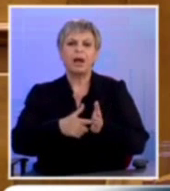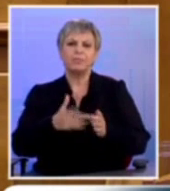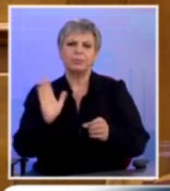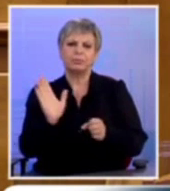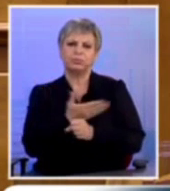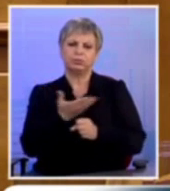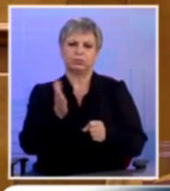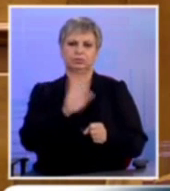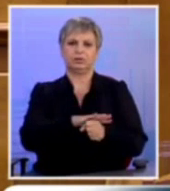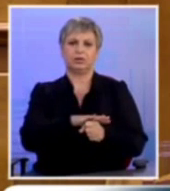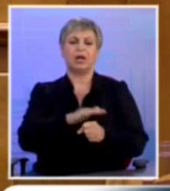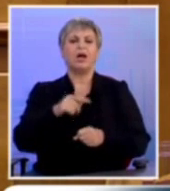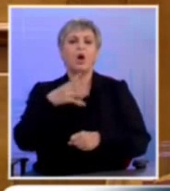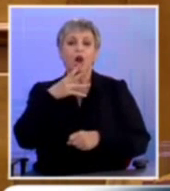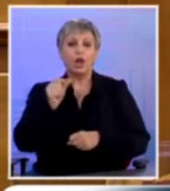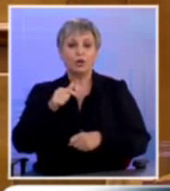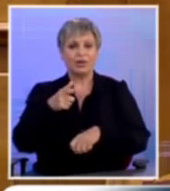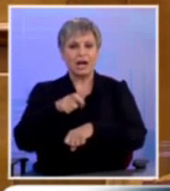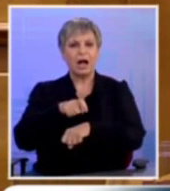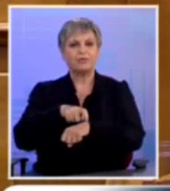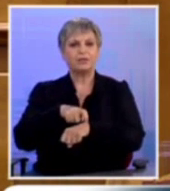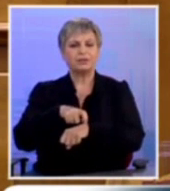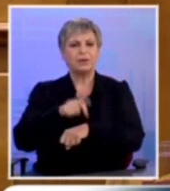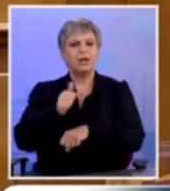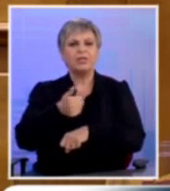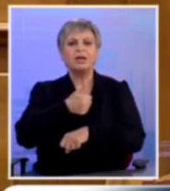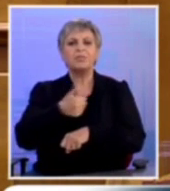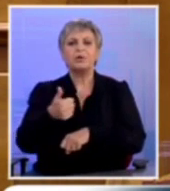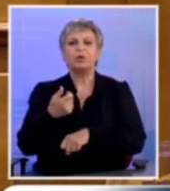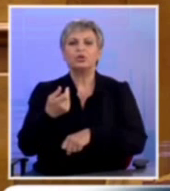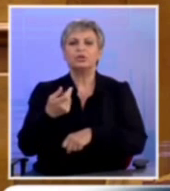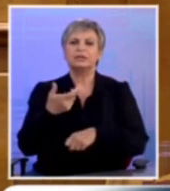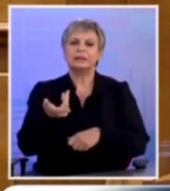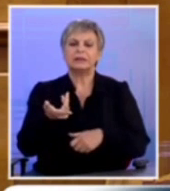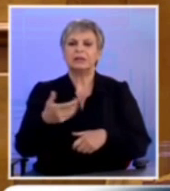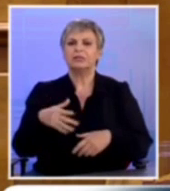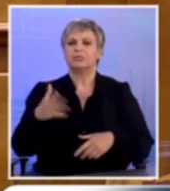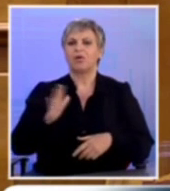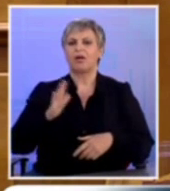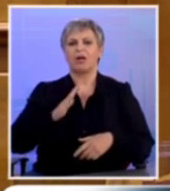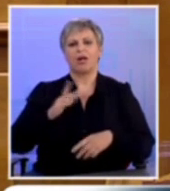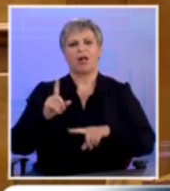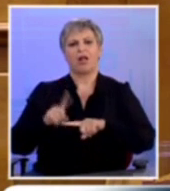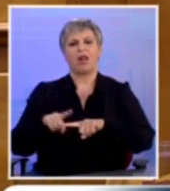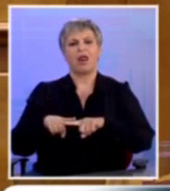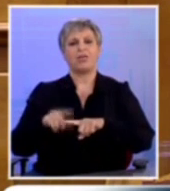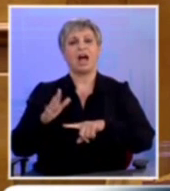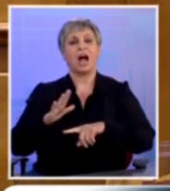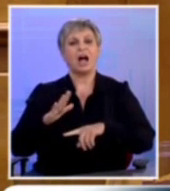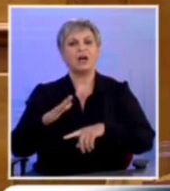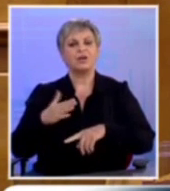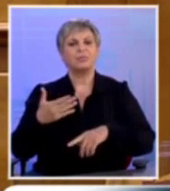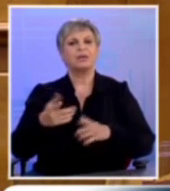εδώ είναι κάτι περισσότερο από τα συμφέροντα του ελληνικού λαού. Είναι τα συμφέροντα και η